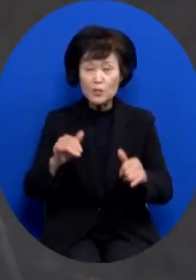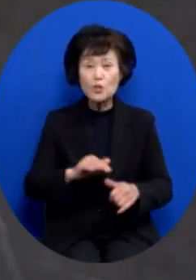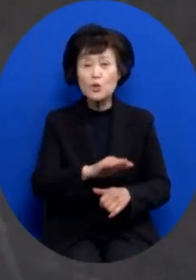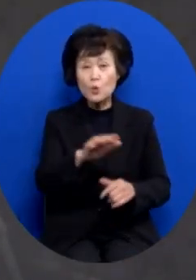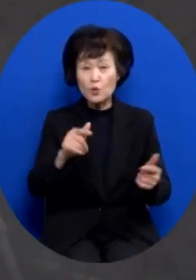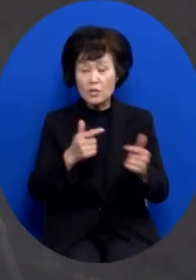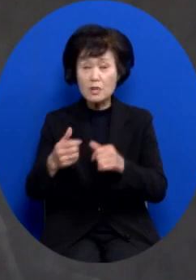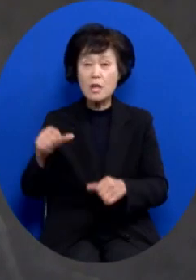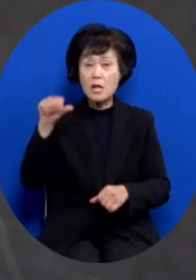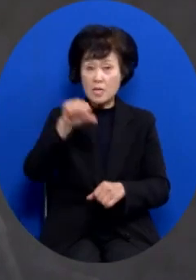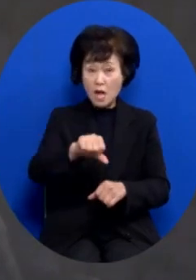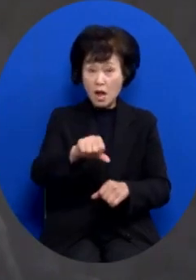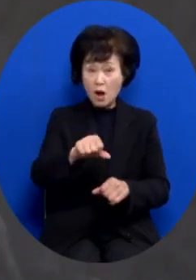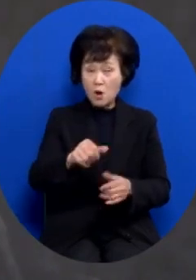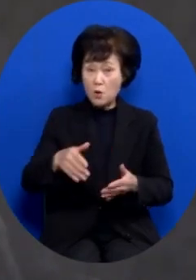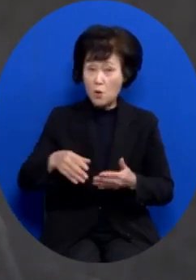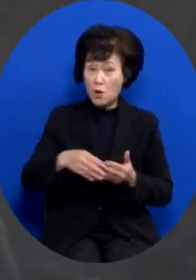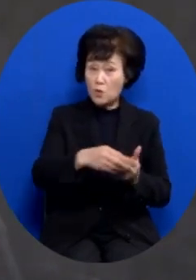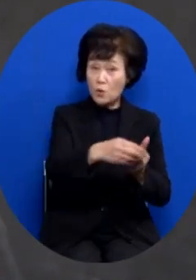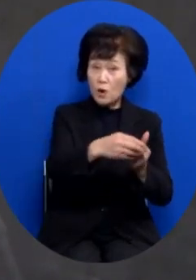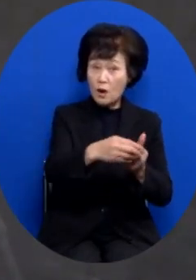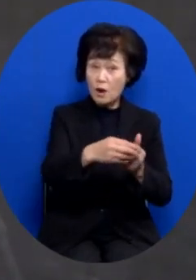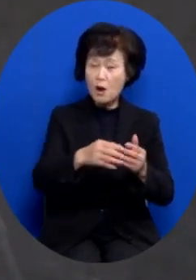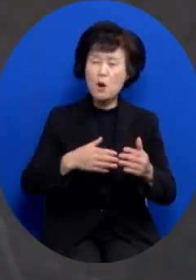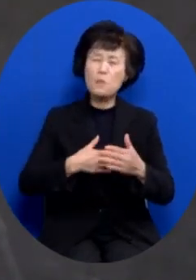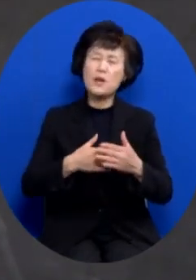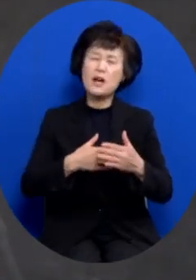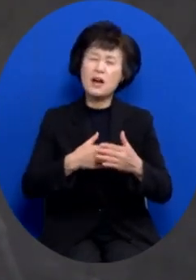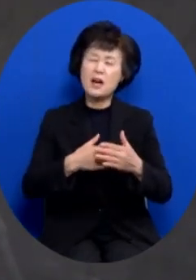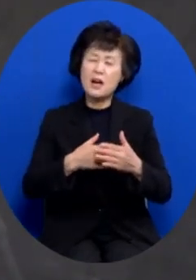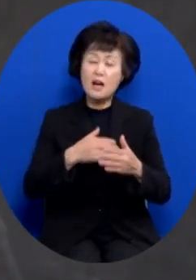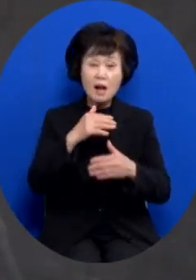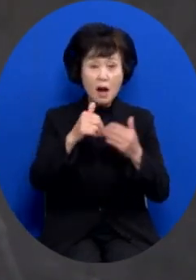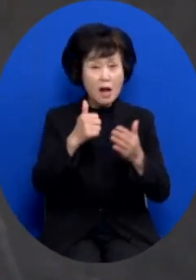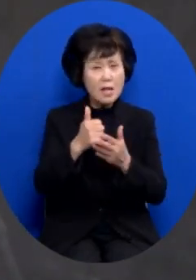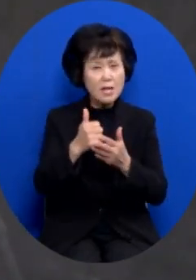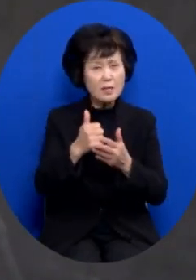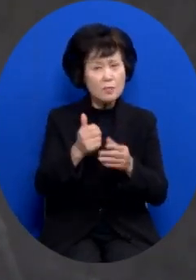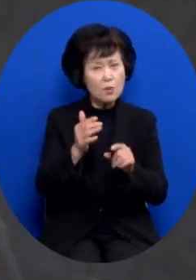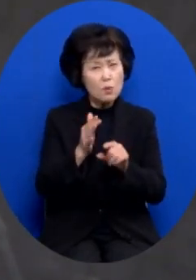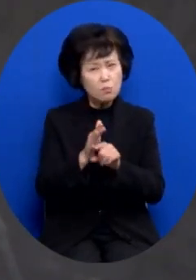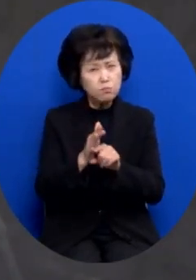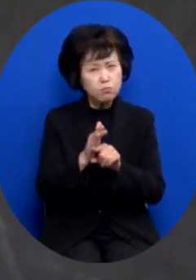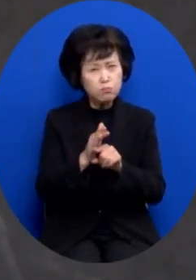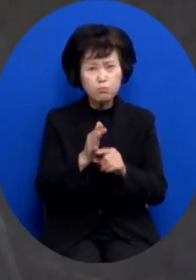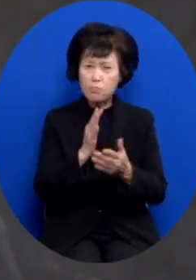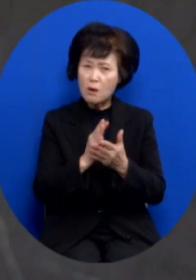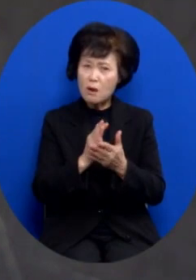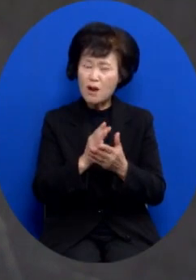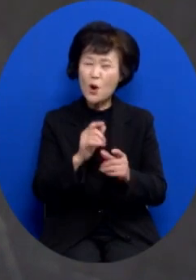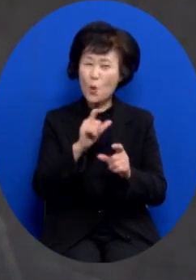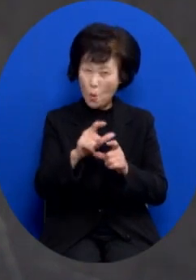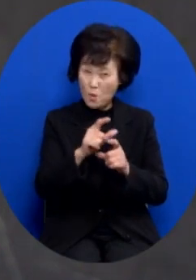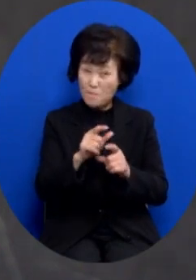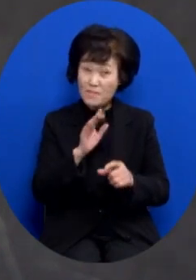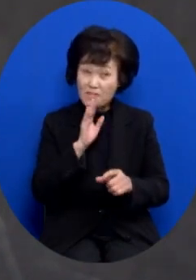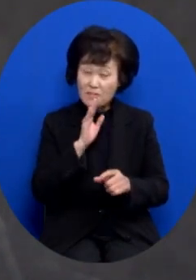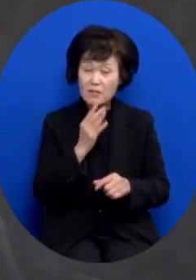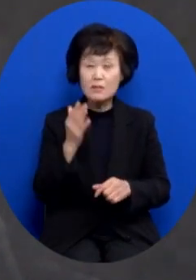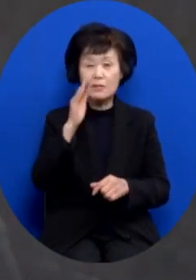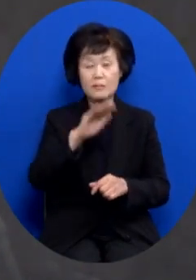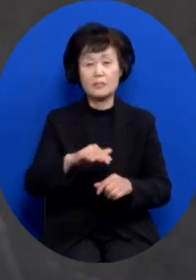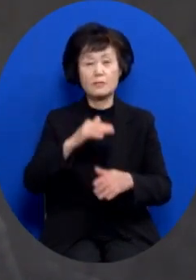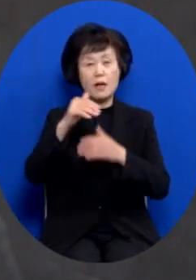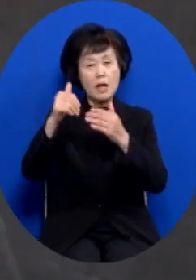재앙의 길로 인도하신다면 불안하고 그분을 의지하지 말지 고민해야겠지만 우리를 향한